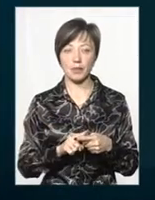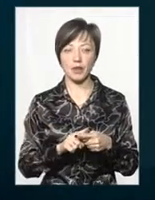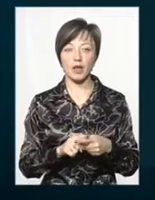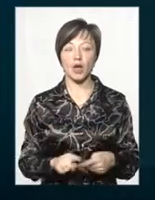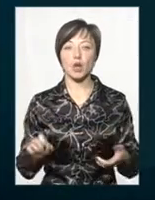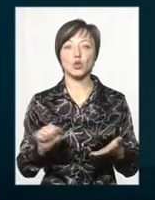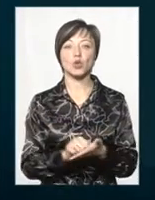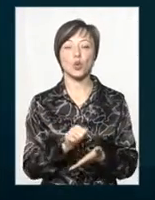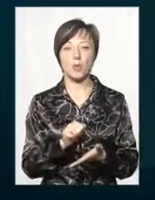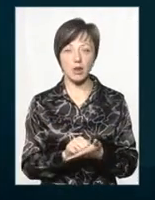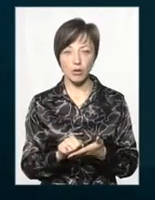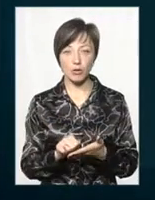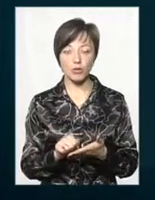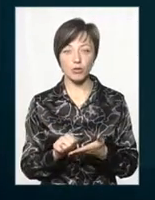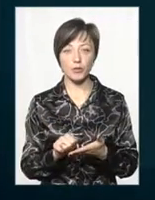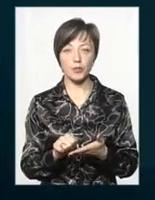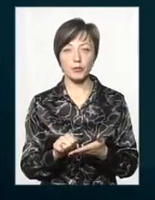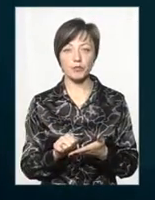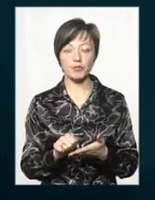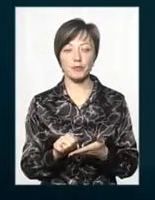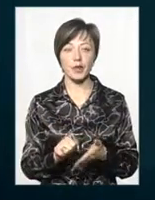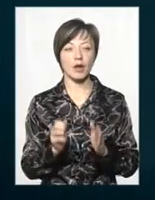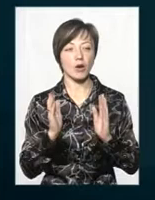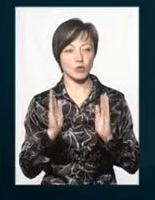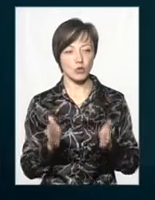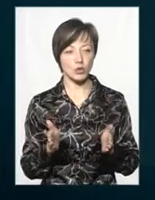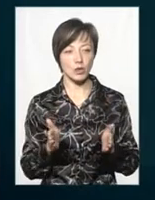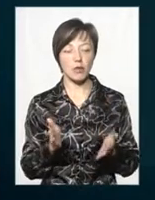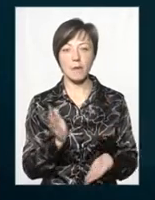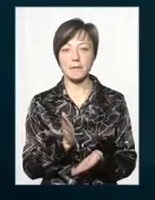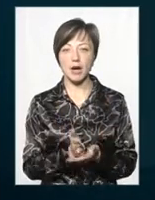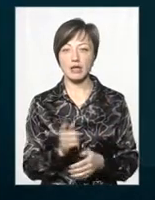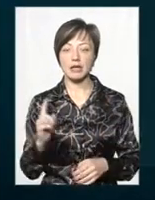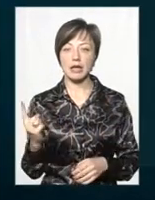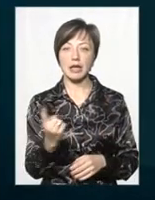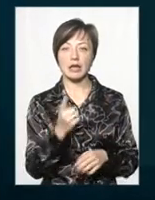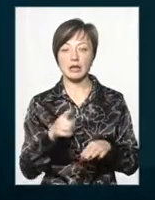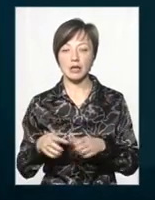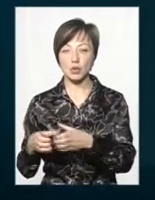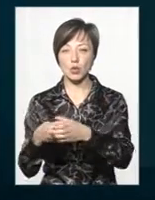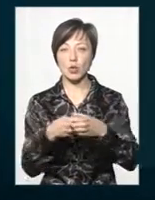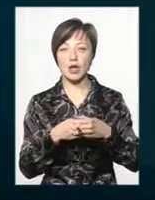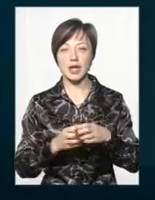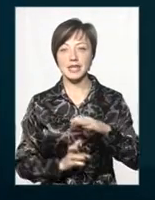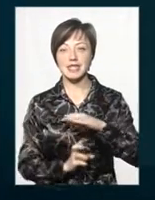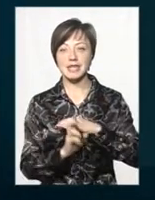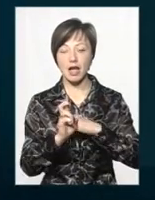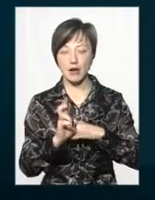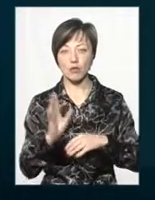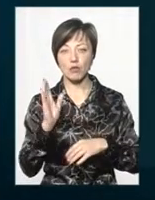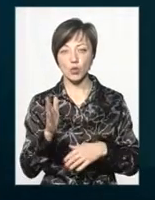саме цього документу будемо мати єдину церкву, яка буде сприяти